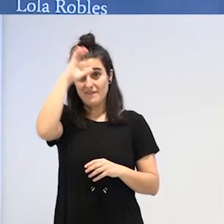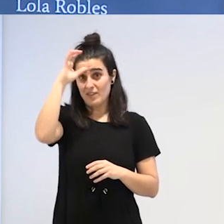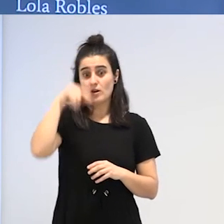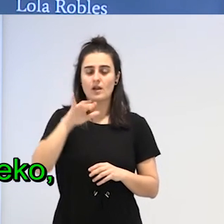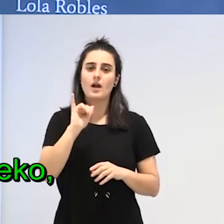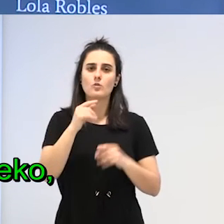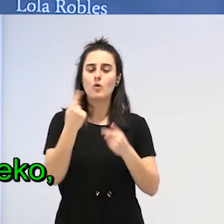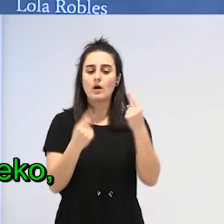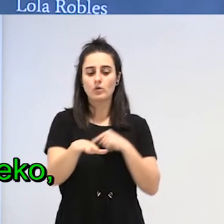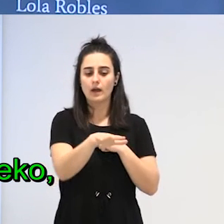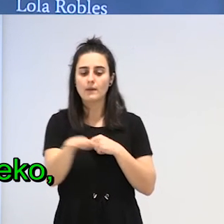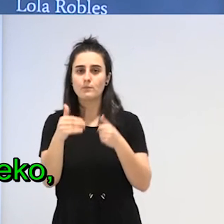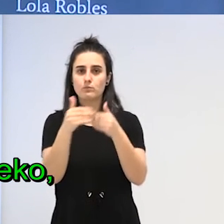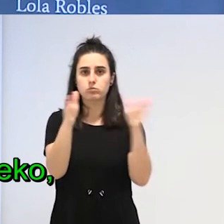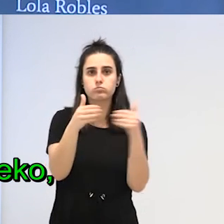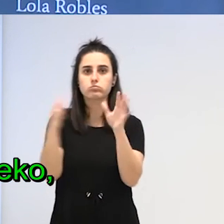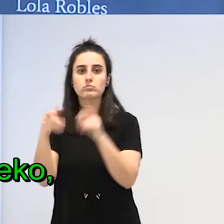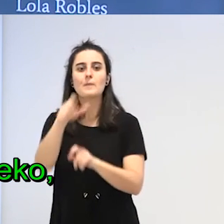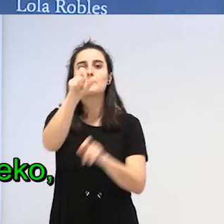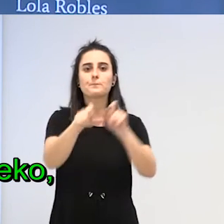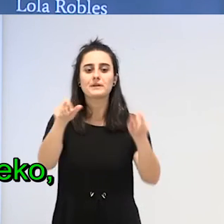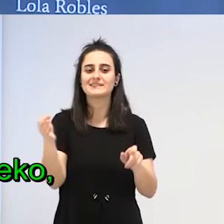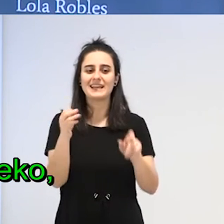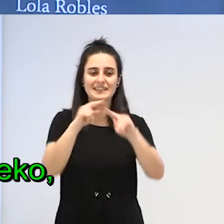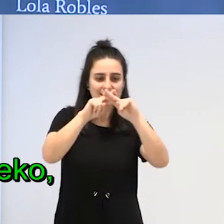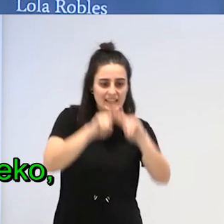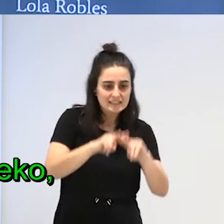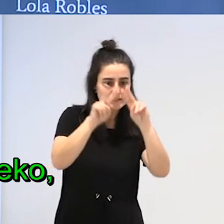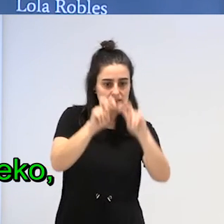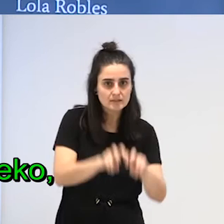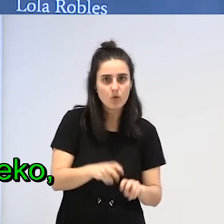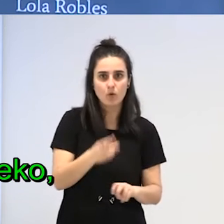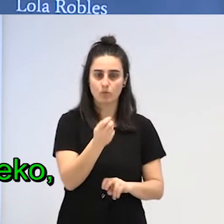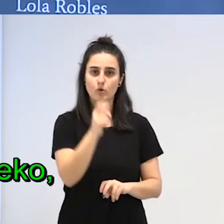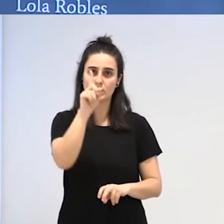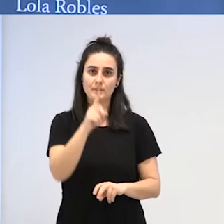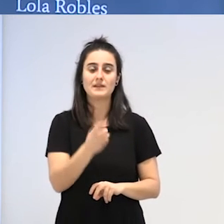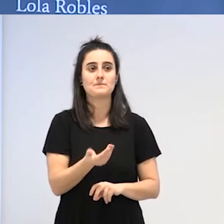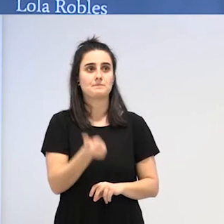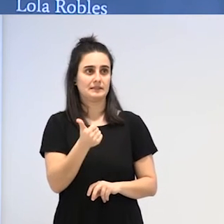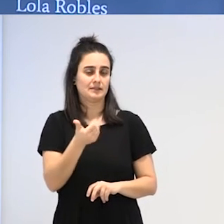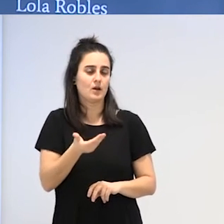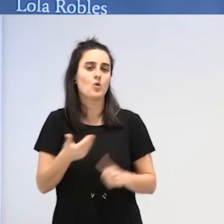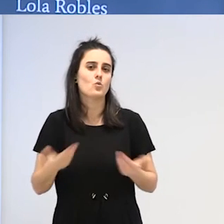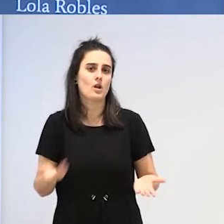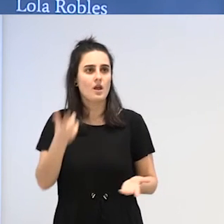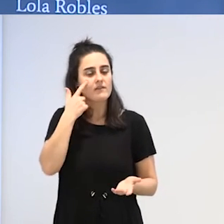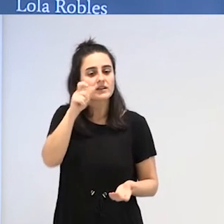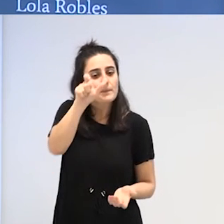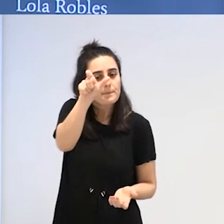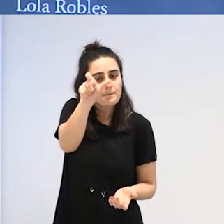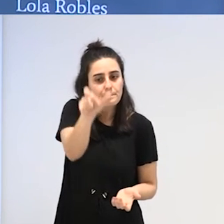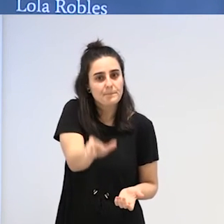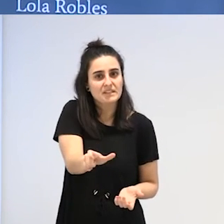ditu gizakia izatea zer den esploratzeko eta are garrantzitsuagoa nor hartzen den